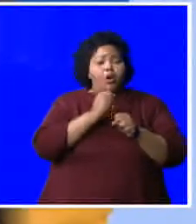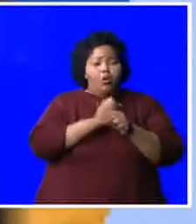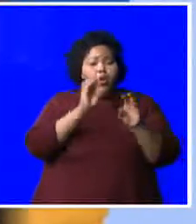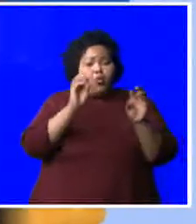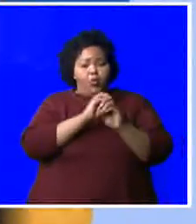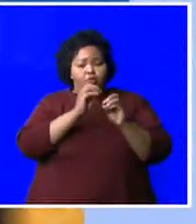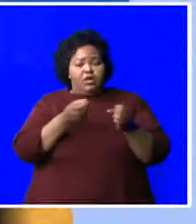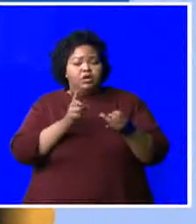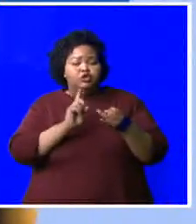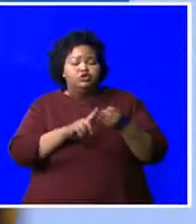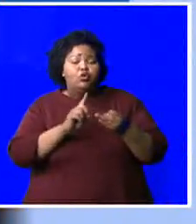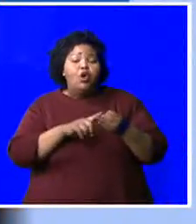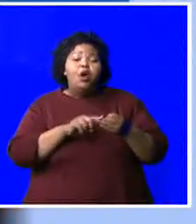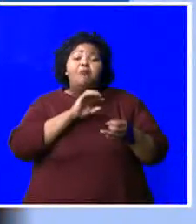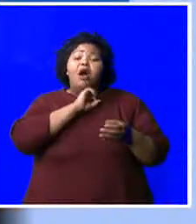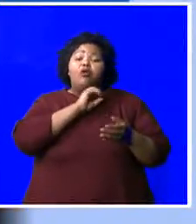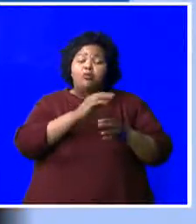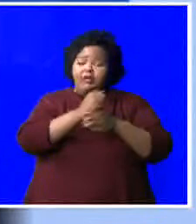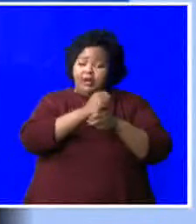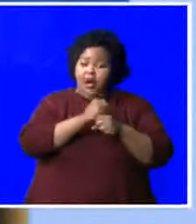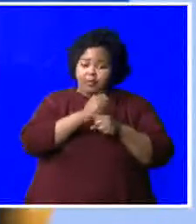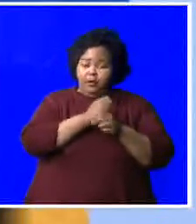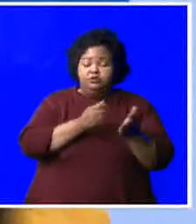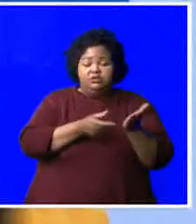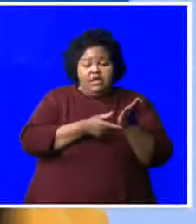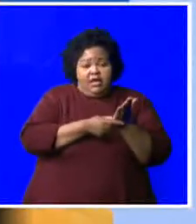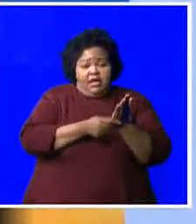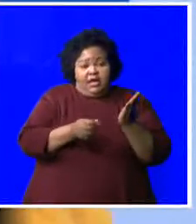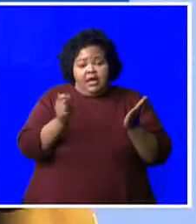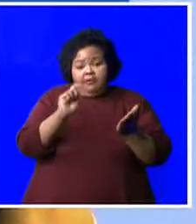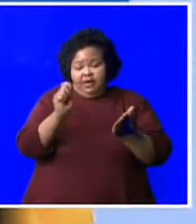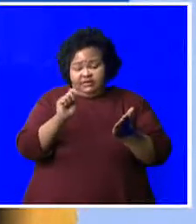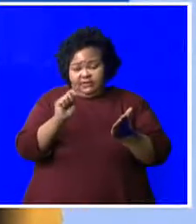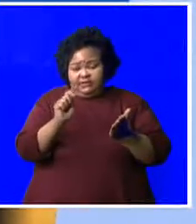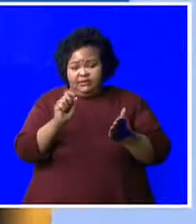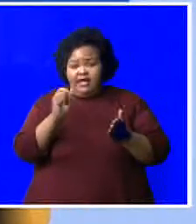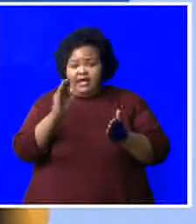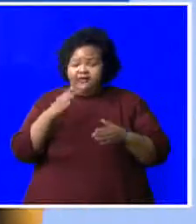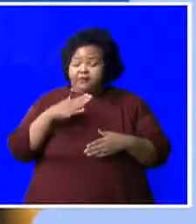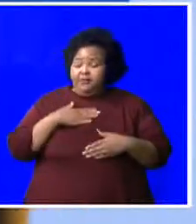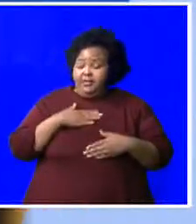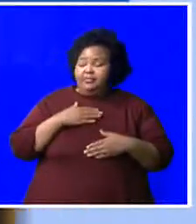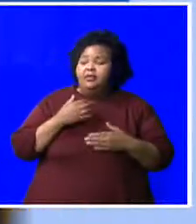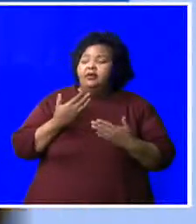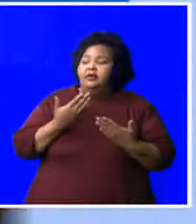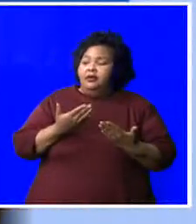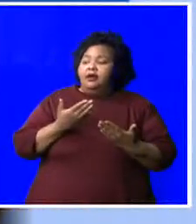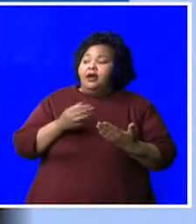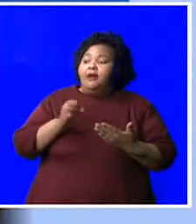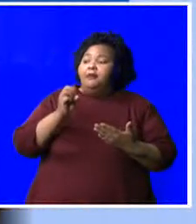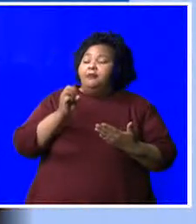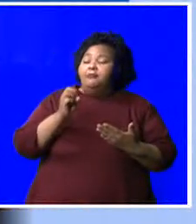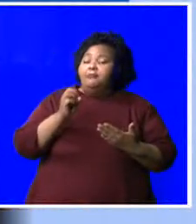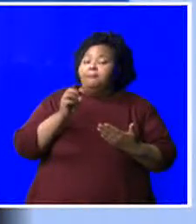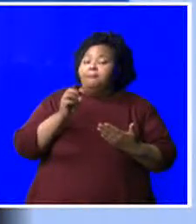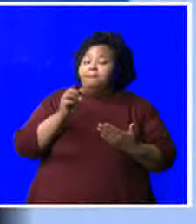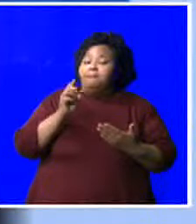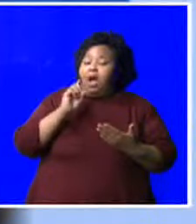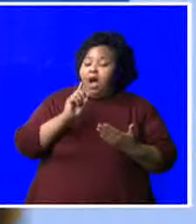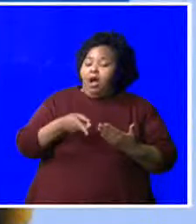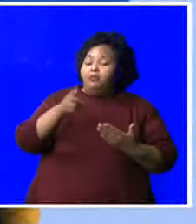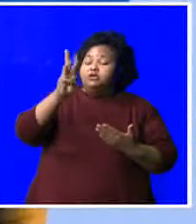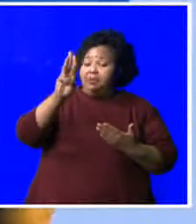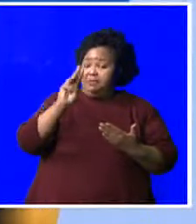ngako konke liciniso lithi nangabe bengaba niwa lomkhumbi kume captain benga ensureisha lokuthi